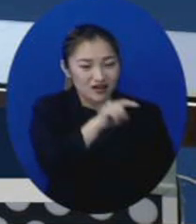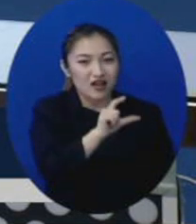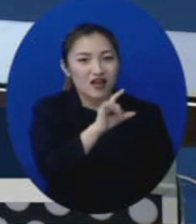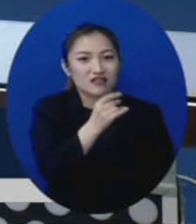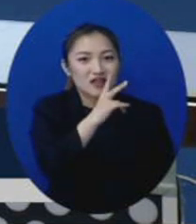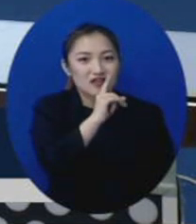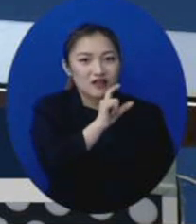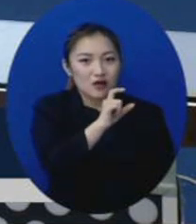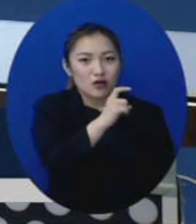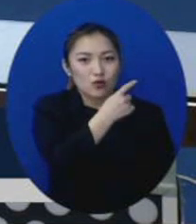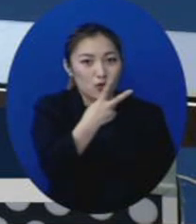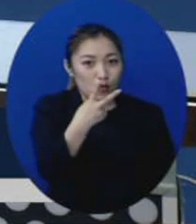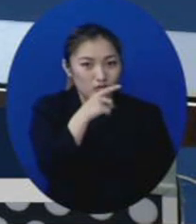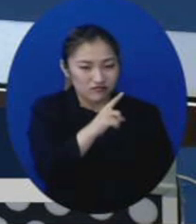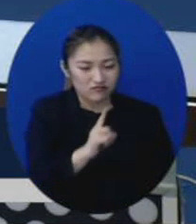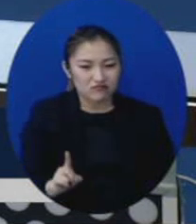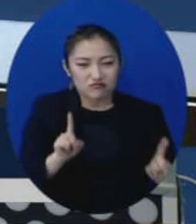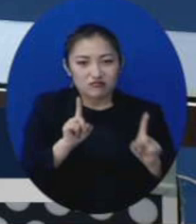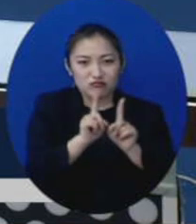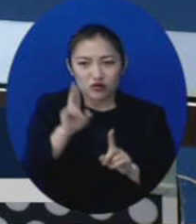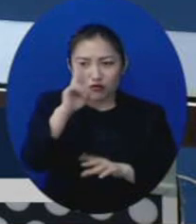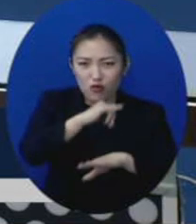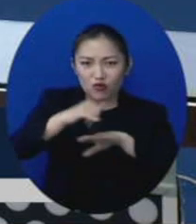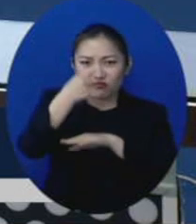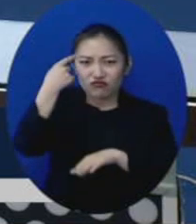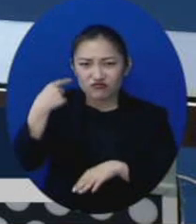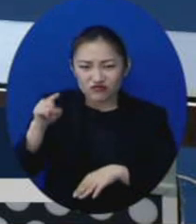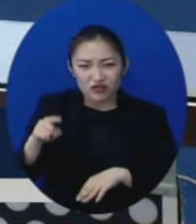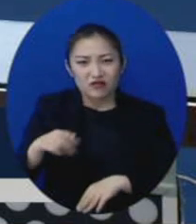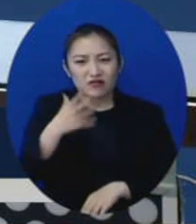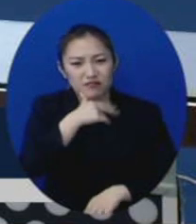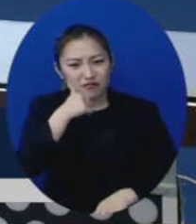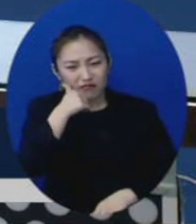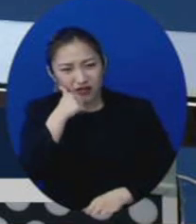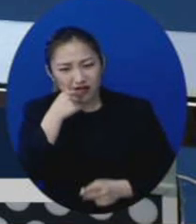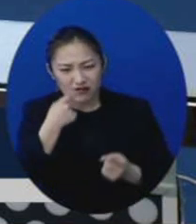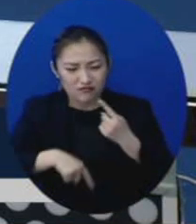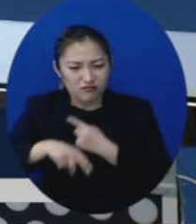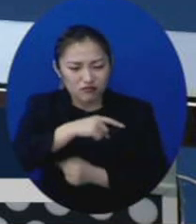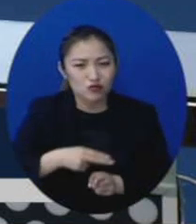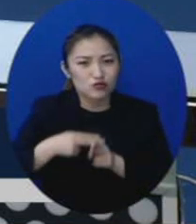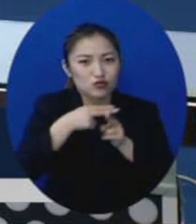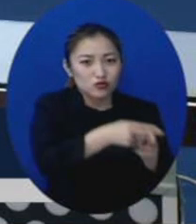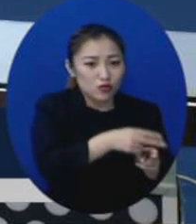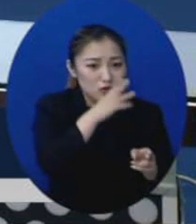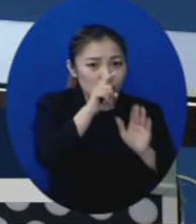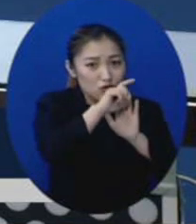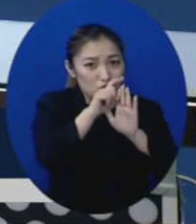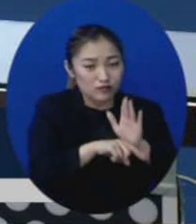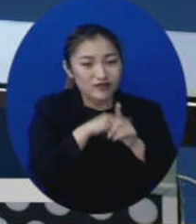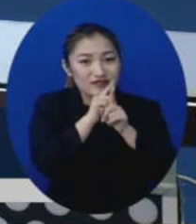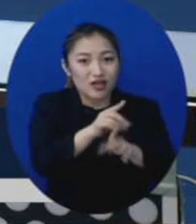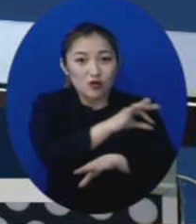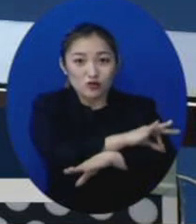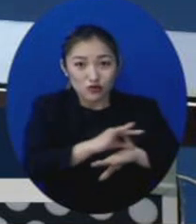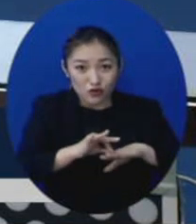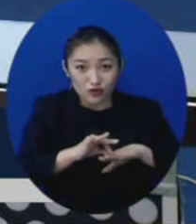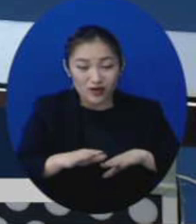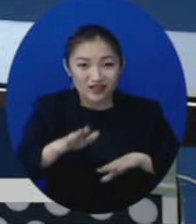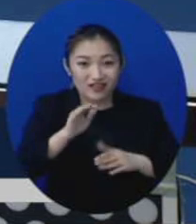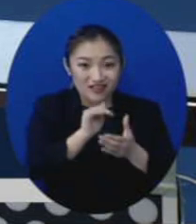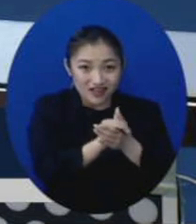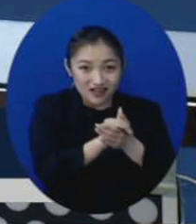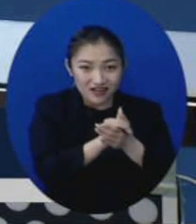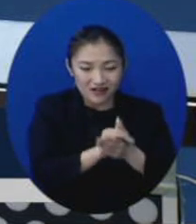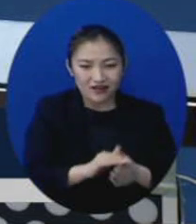Япон улсын засгийн газрын өвсний үндэс аюулгүй байдлыг хангах боцлолгүй тусламжийн хөтөлбөрийн хүрээнд хэрэгжих төслийн гэрээнд гарын